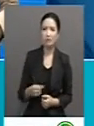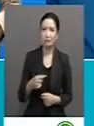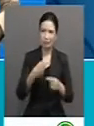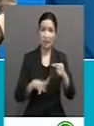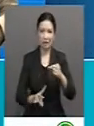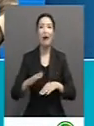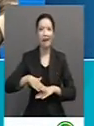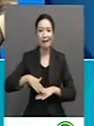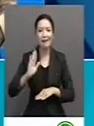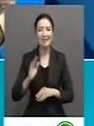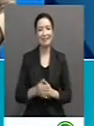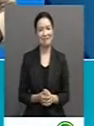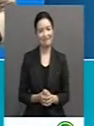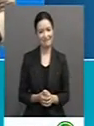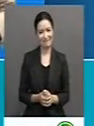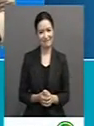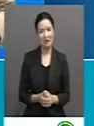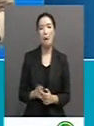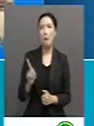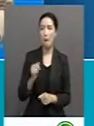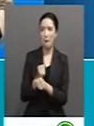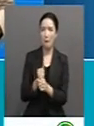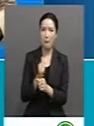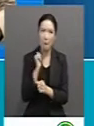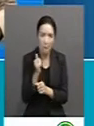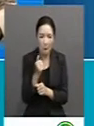แน ่โอ้โหเกินแล้วนี่ก็ถือได้ว่าคุณต้องมีผลงานเข้